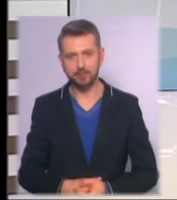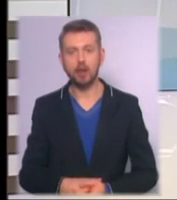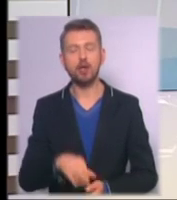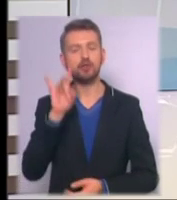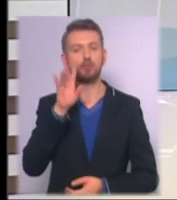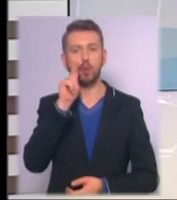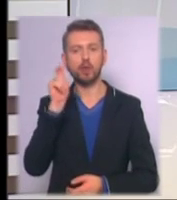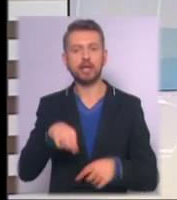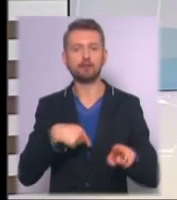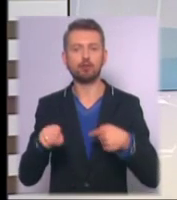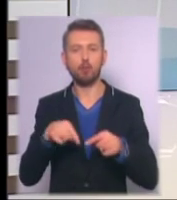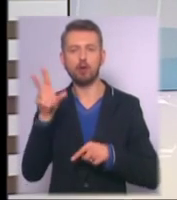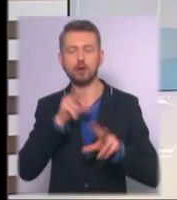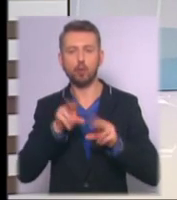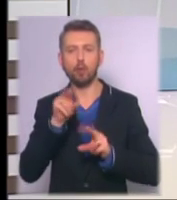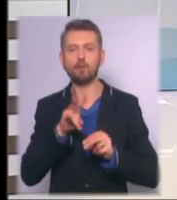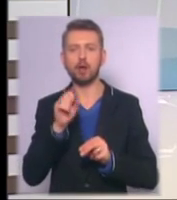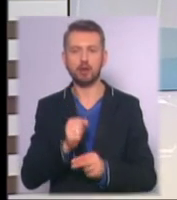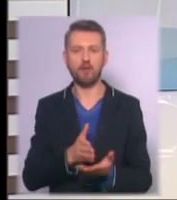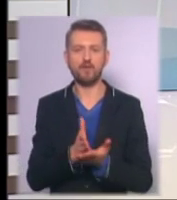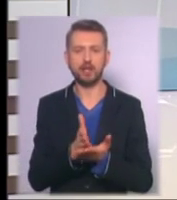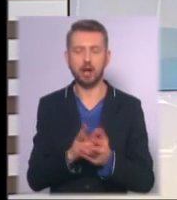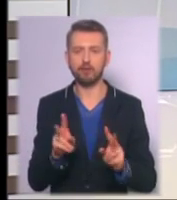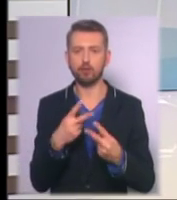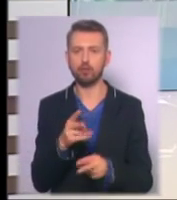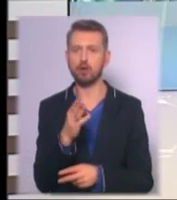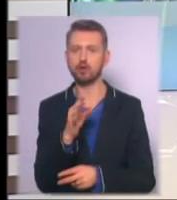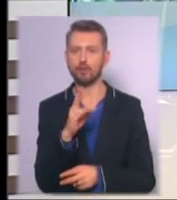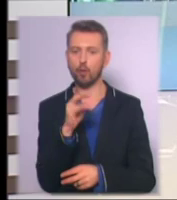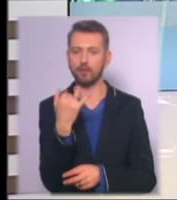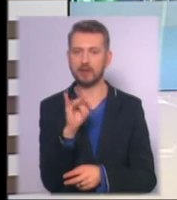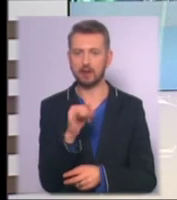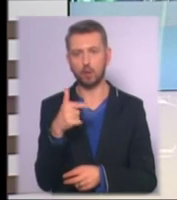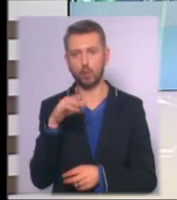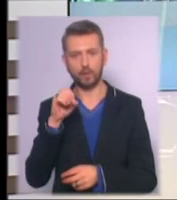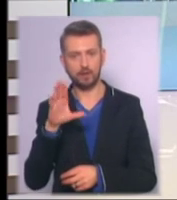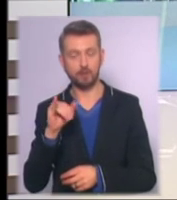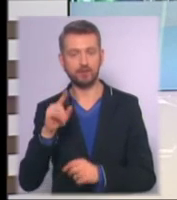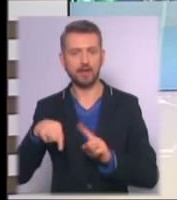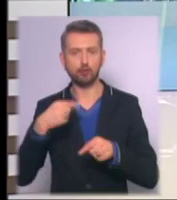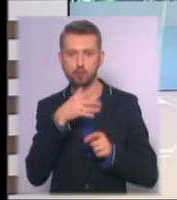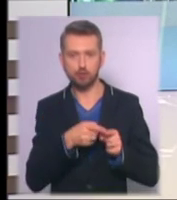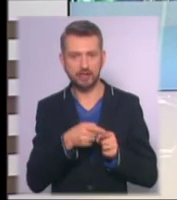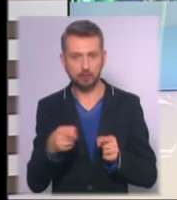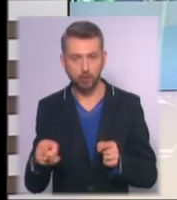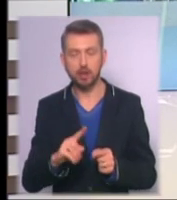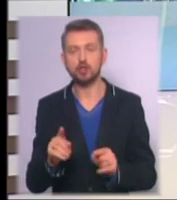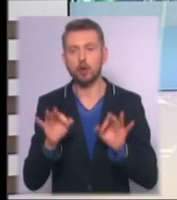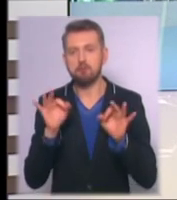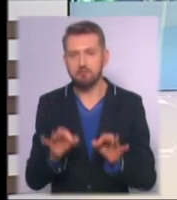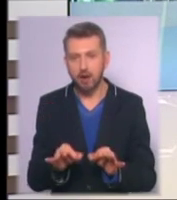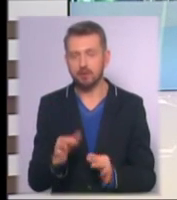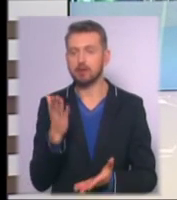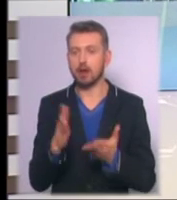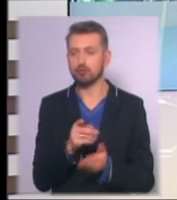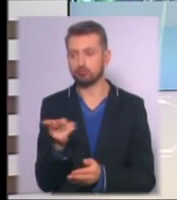Чемпіон України з футболу розраховує на ветеранів клубу Олександра Шовковського та Олега Гусєва і в наступному сезоні. Щоправда, при бажанні